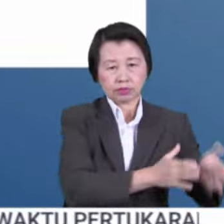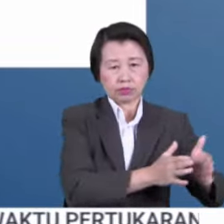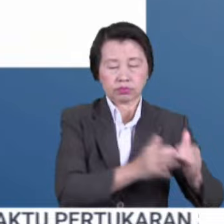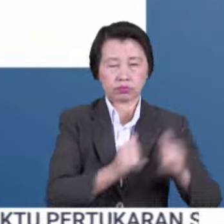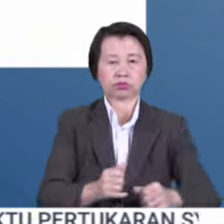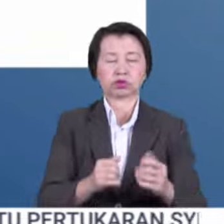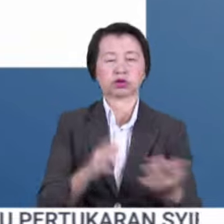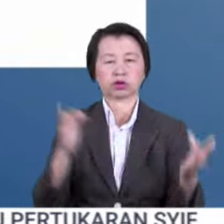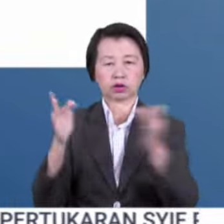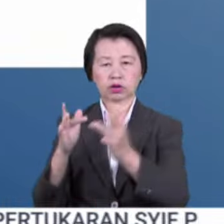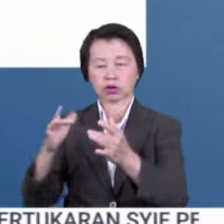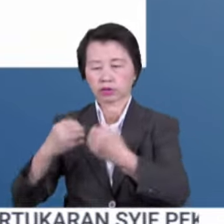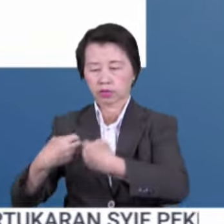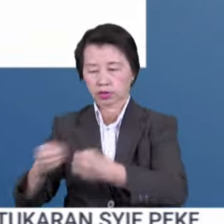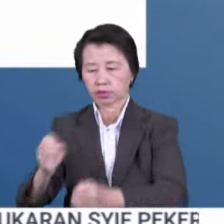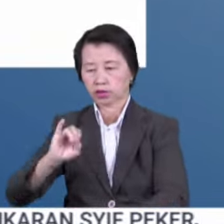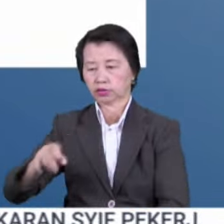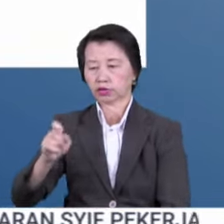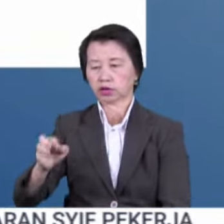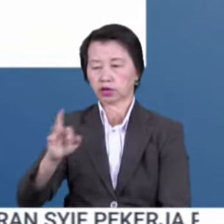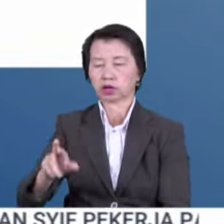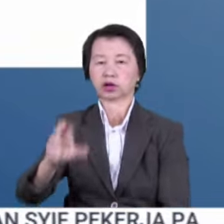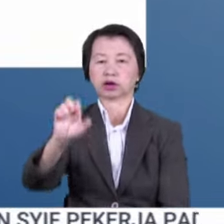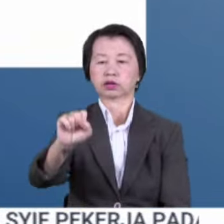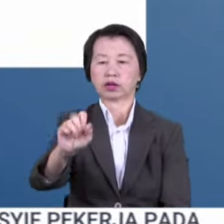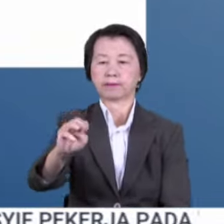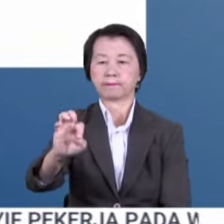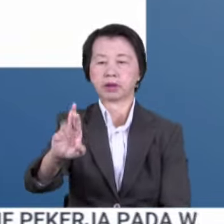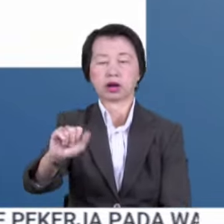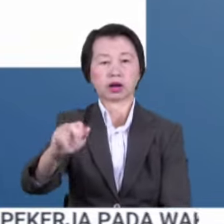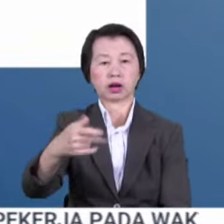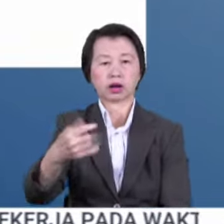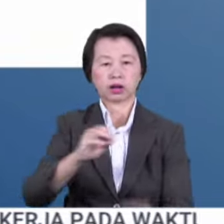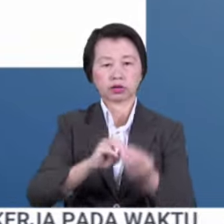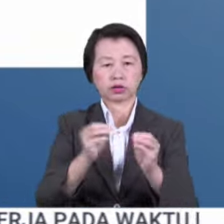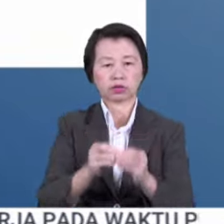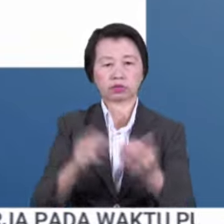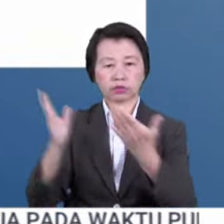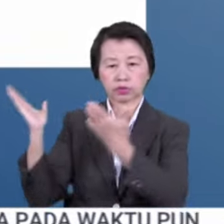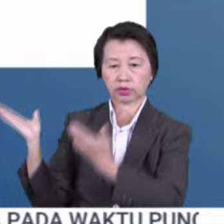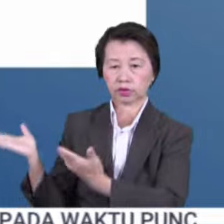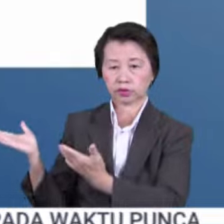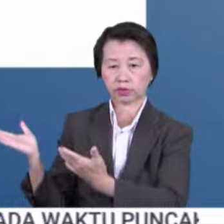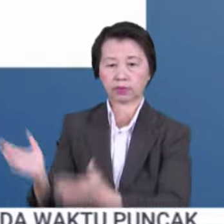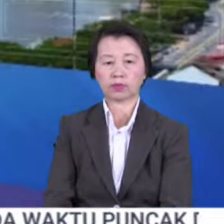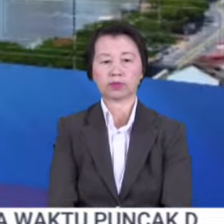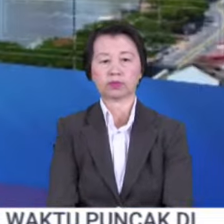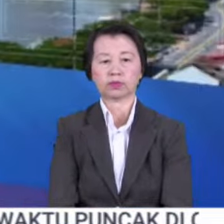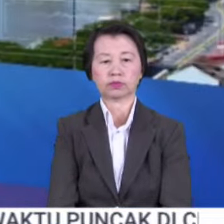berhubung dengan pejabat ejekiar bahagian semarahan melalui talian yang tertera